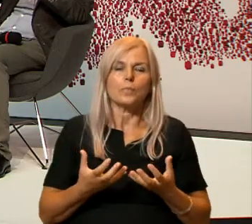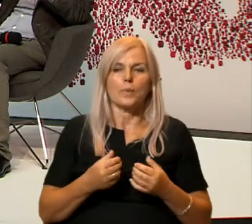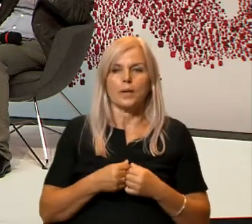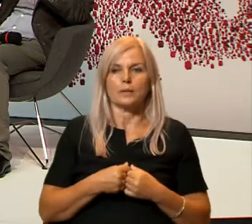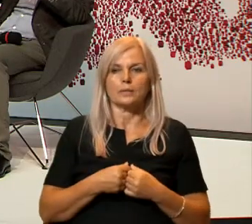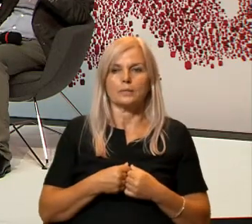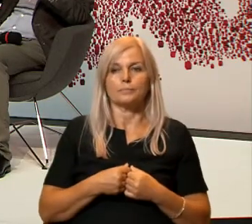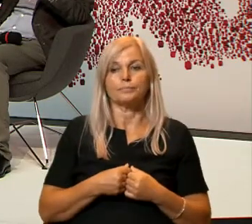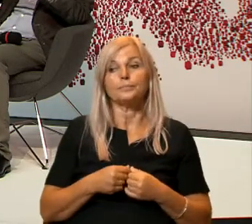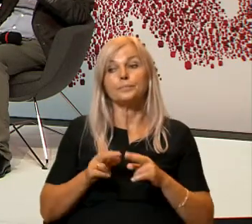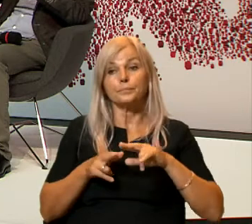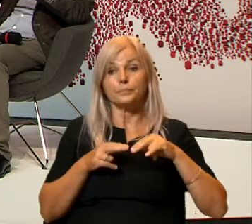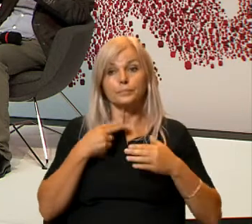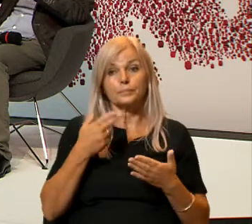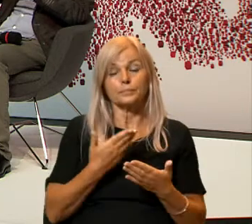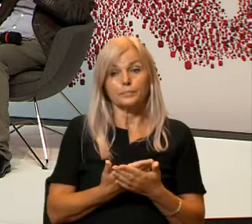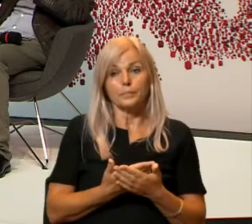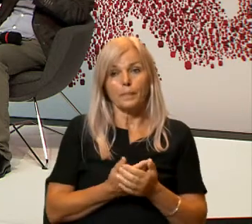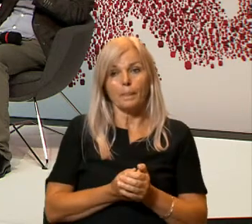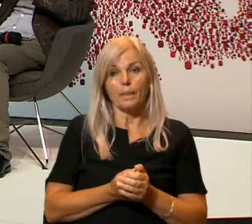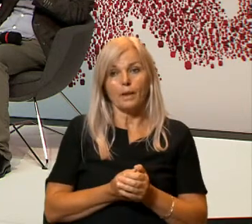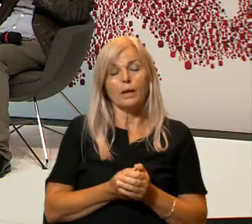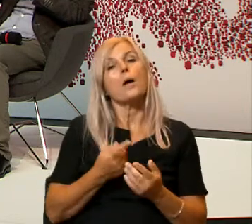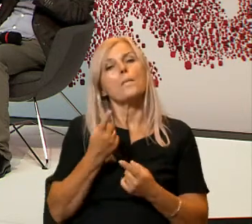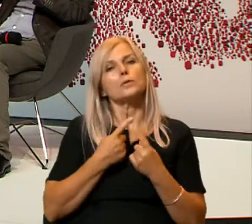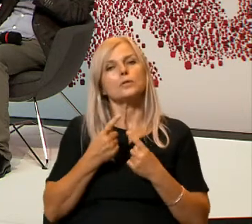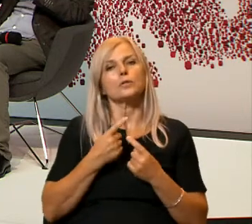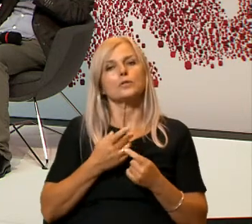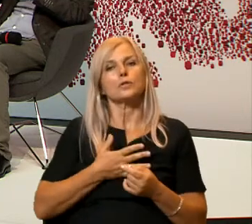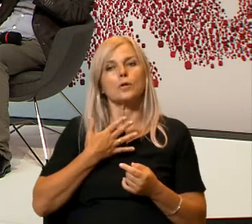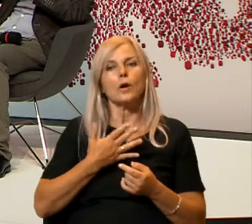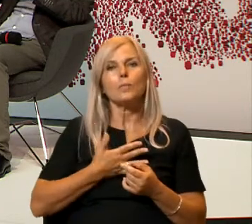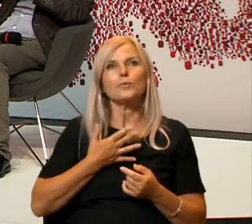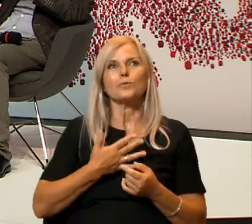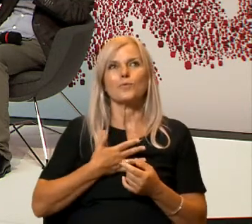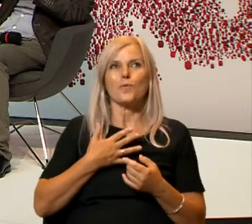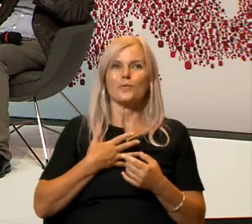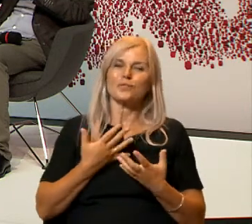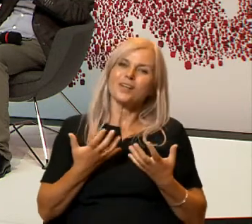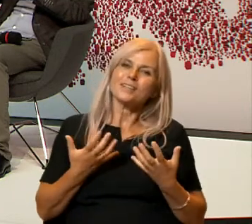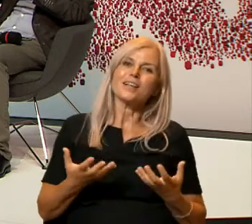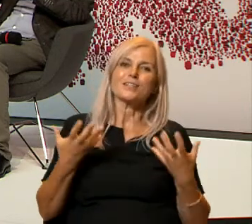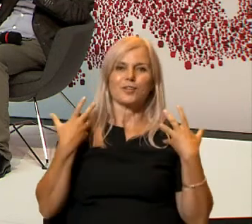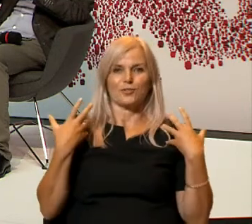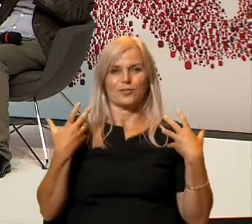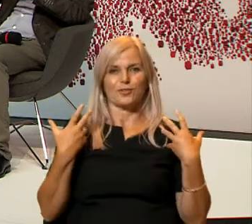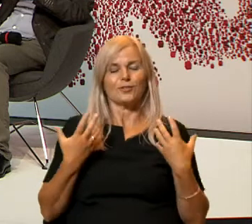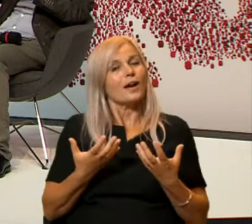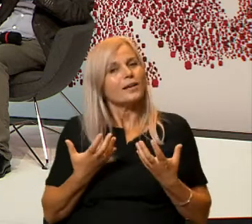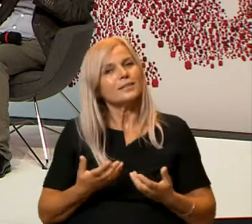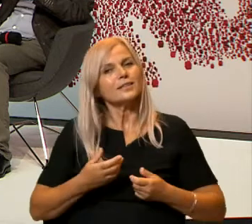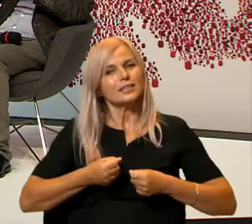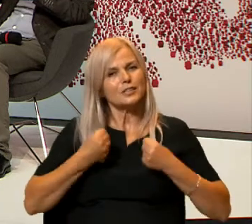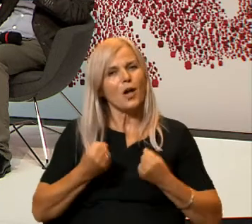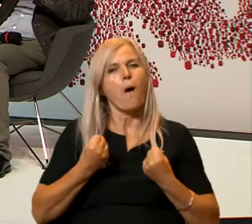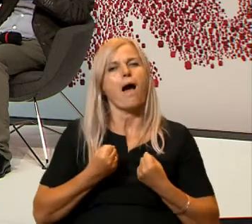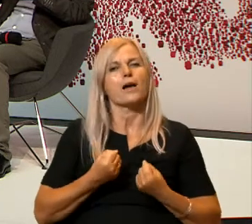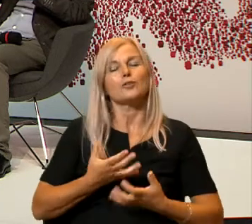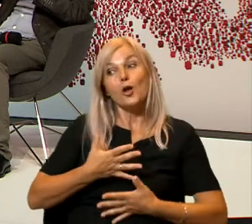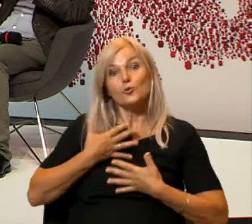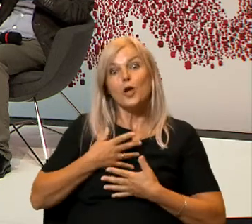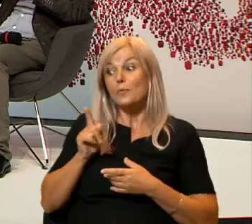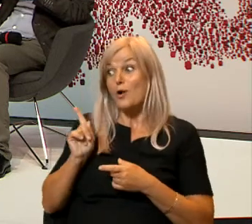czasem udaje się takie to poczucie, że się żyje, czy że chce się zadziałać, czy że czujemy, że ktoś